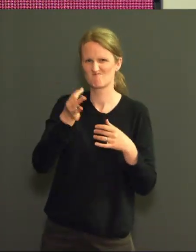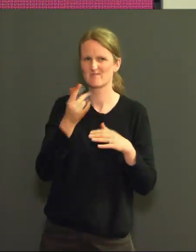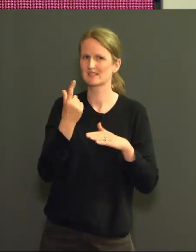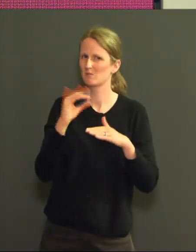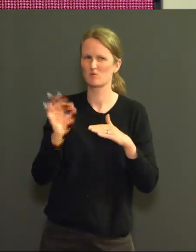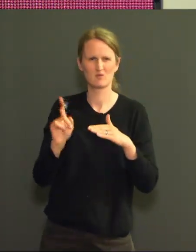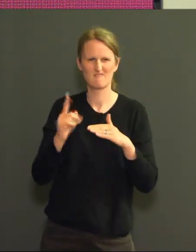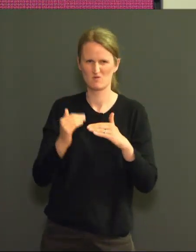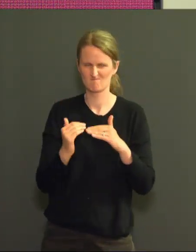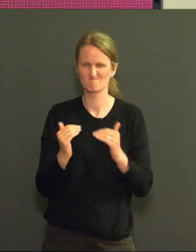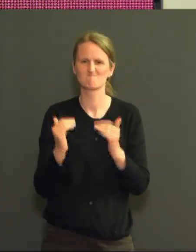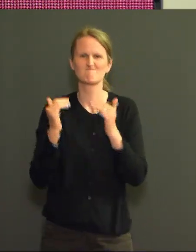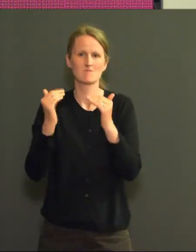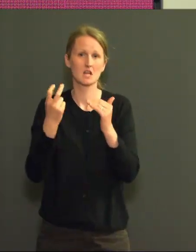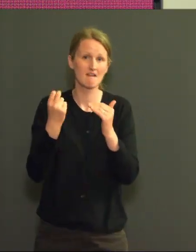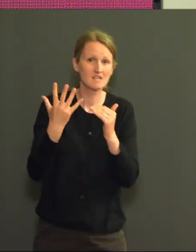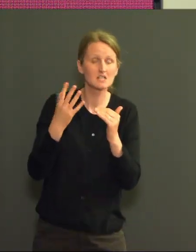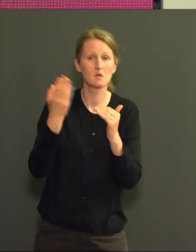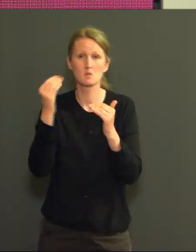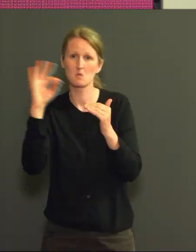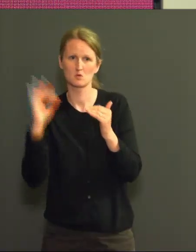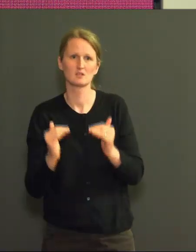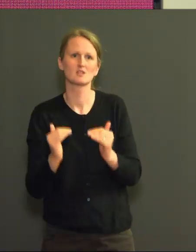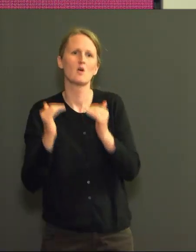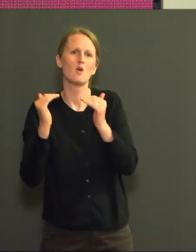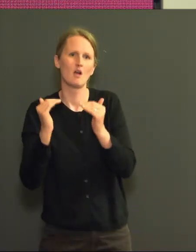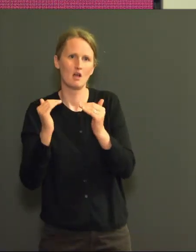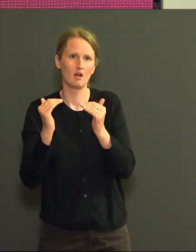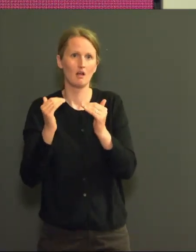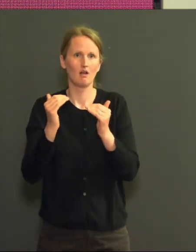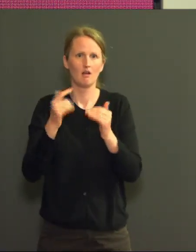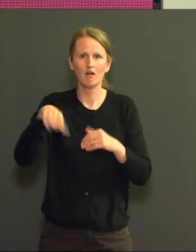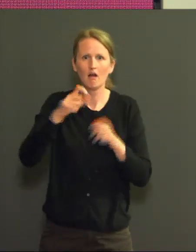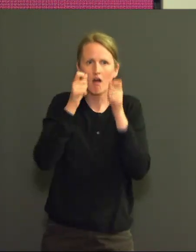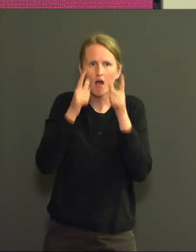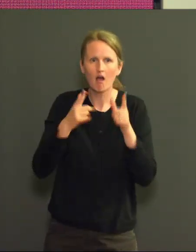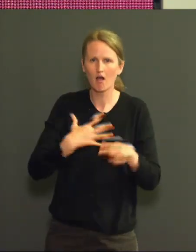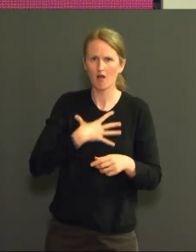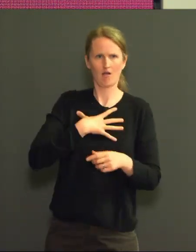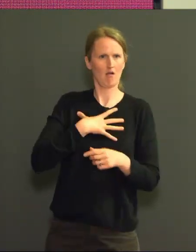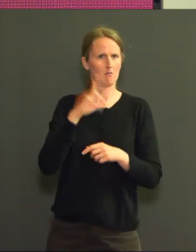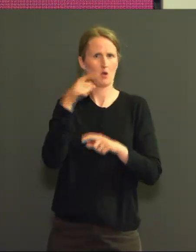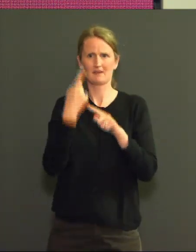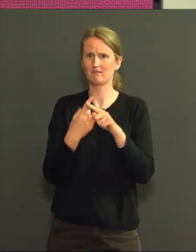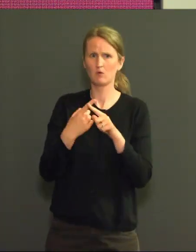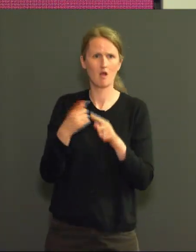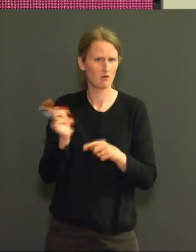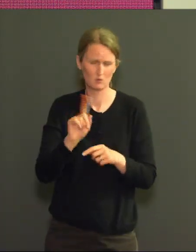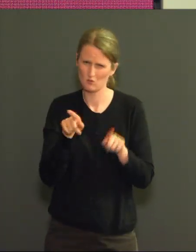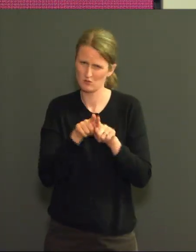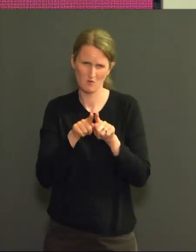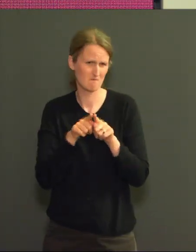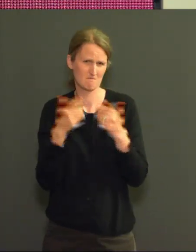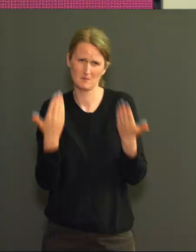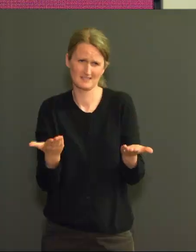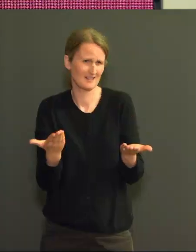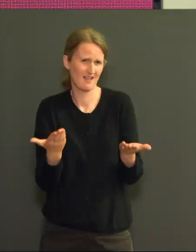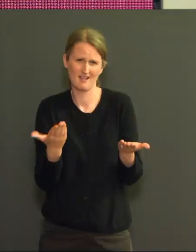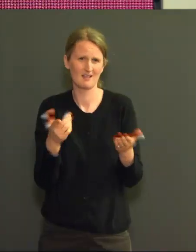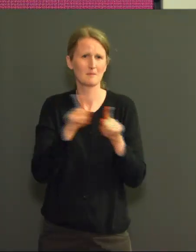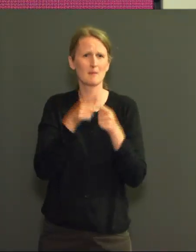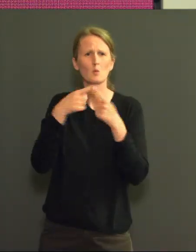qui ne nous étonne pas par rapport à d'autres maladies que nous connaissons bien. Une maladie très fréquente qui existe encore comme la rougeole